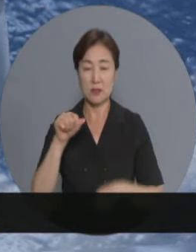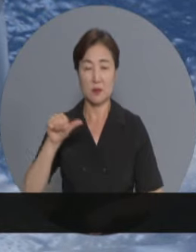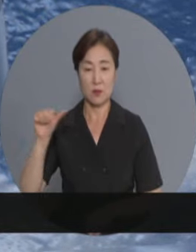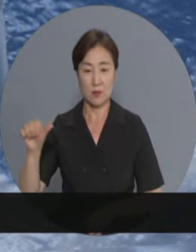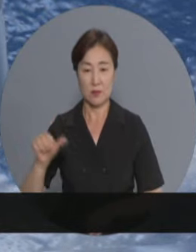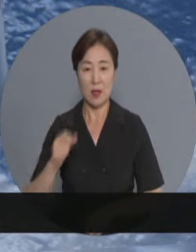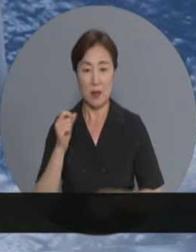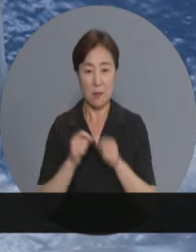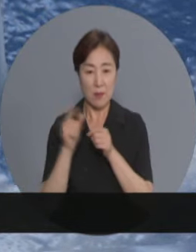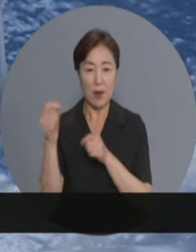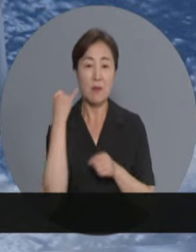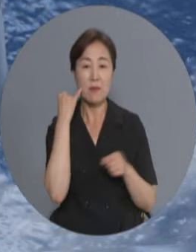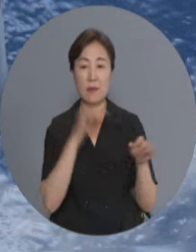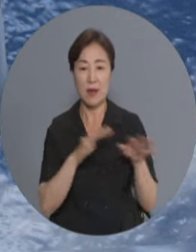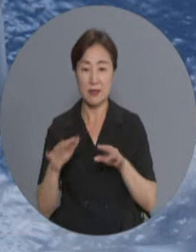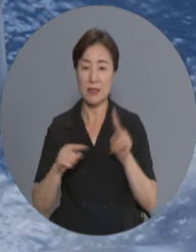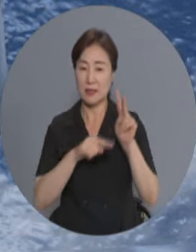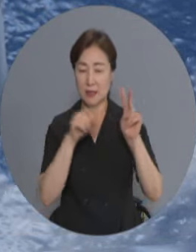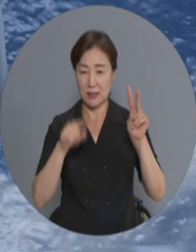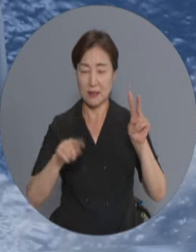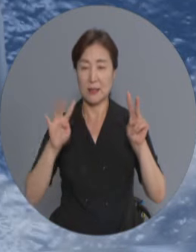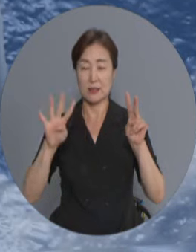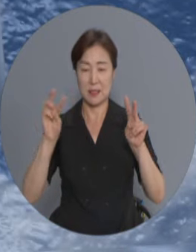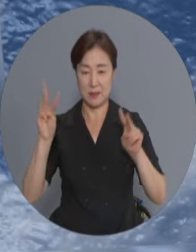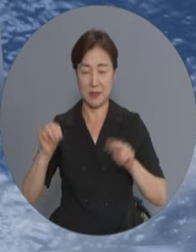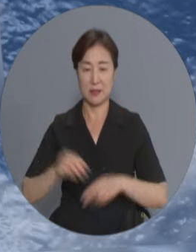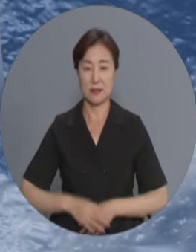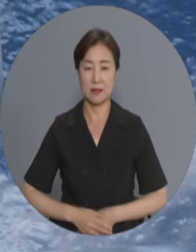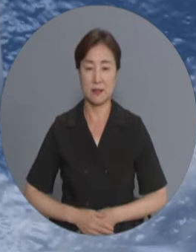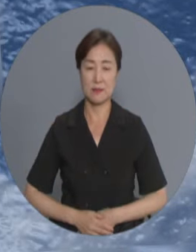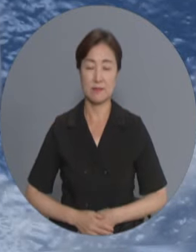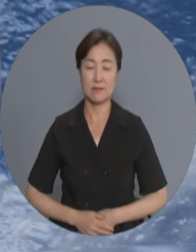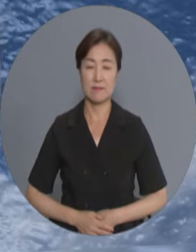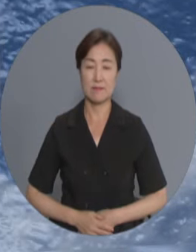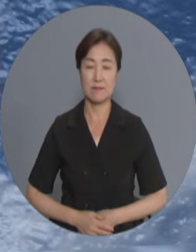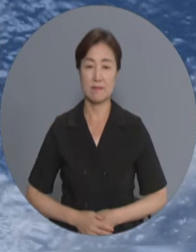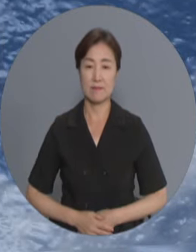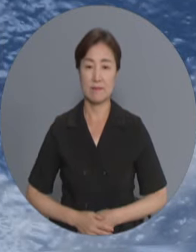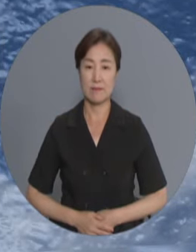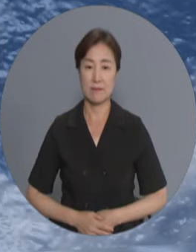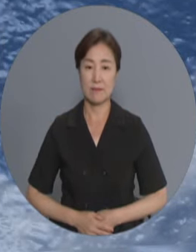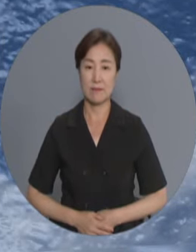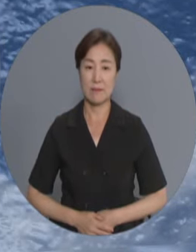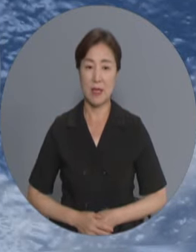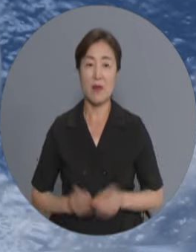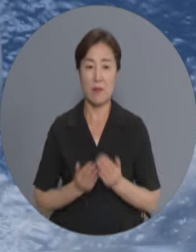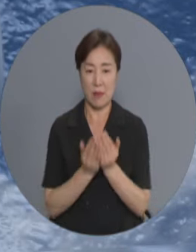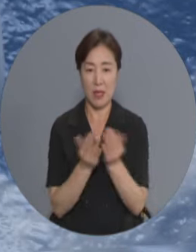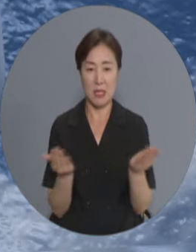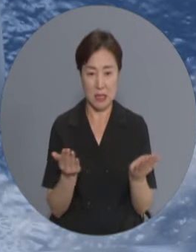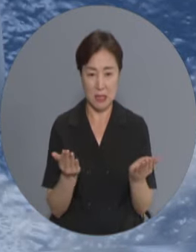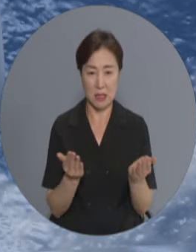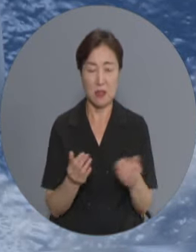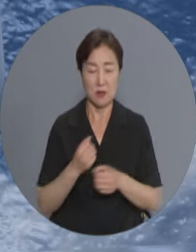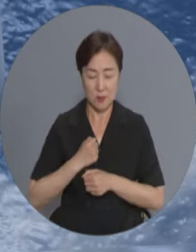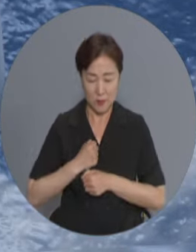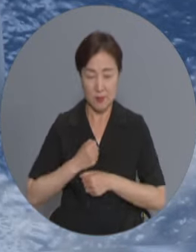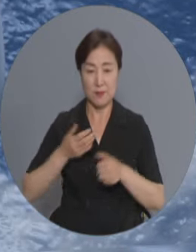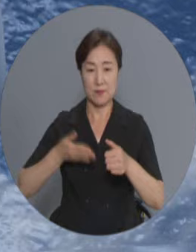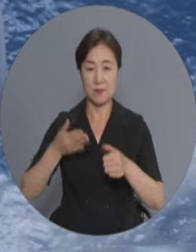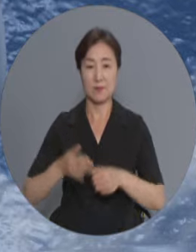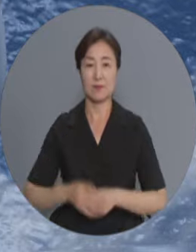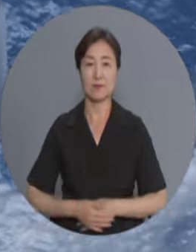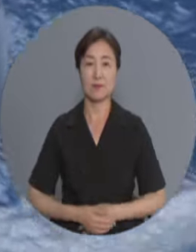1.5m, 먼바다에서는 2에서 최고 4m로 매우 높게 일겠습니다. 항해나 조업하는 선박에 각별한 주의가